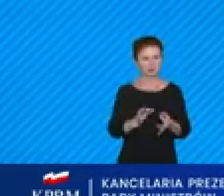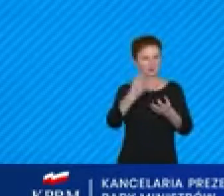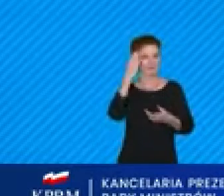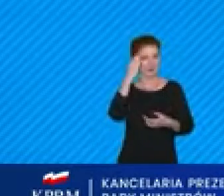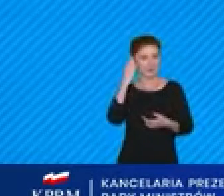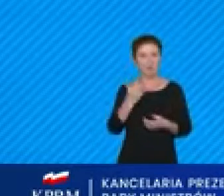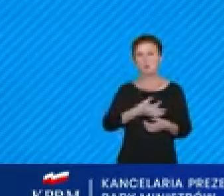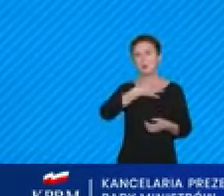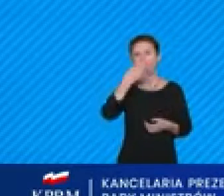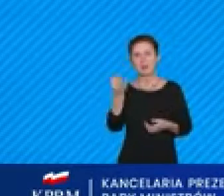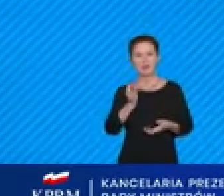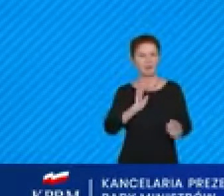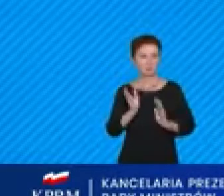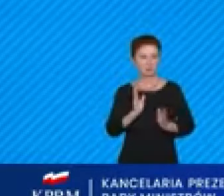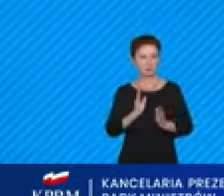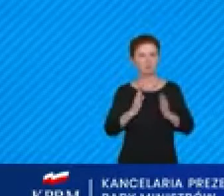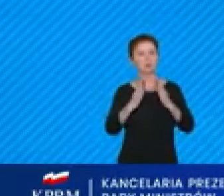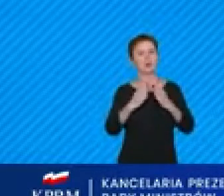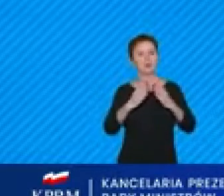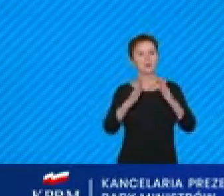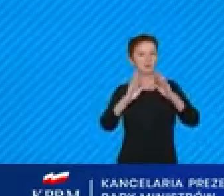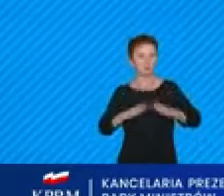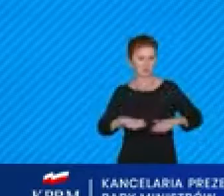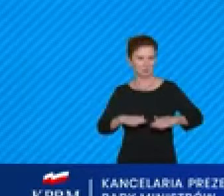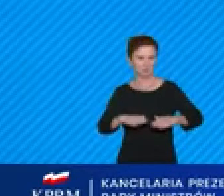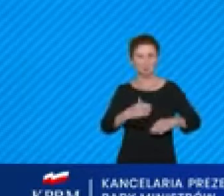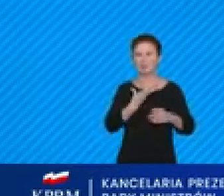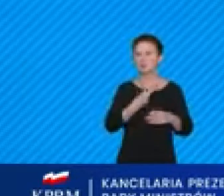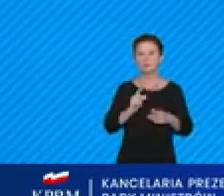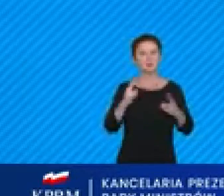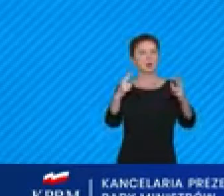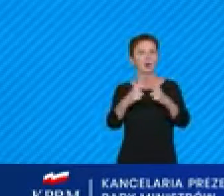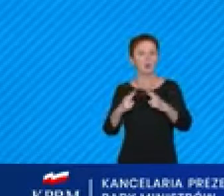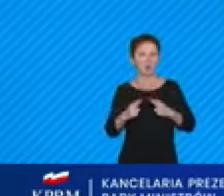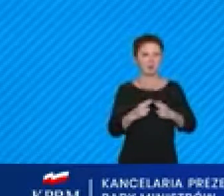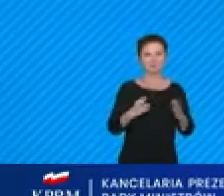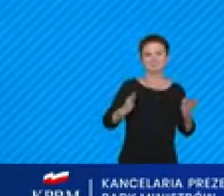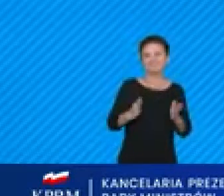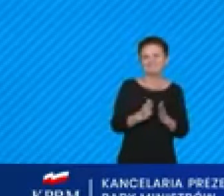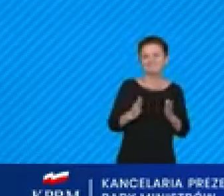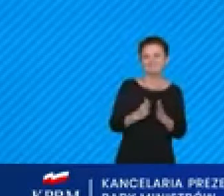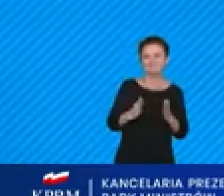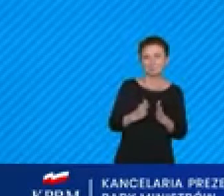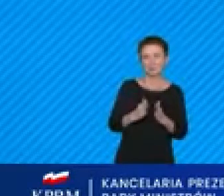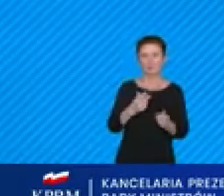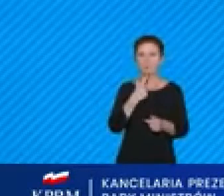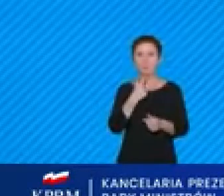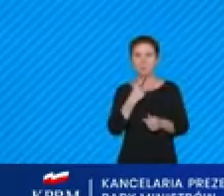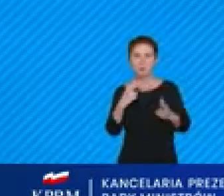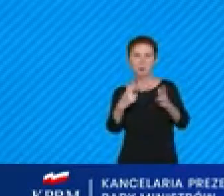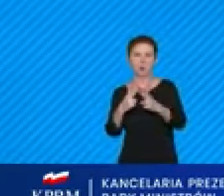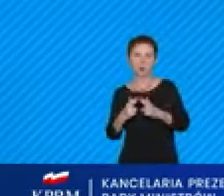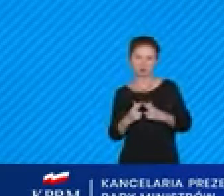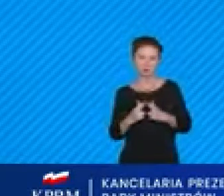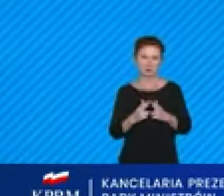najbardziej skuteczny sposób. Zostańmy w domu, ograniczmy mobilność, kontakty społeczne. To na pewno pomoże